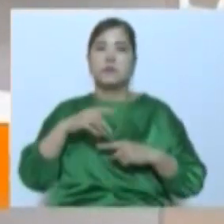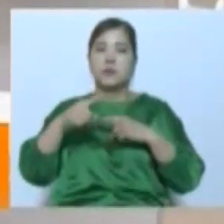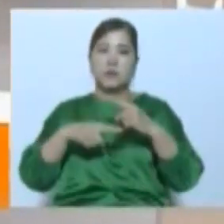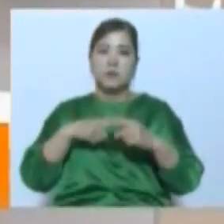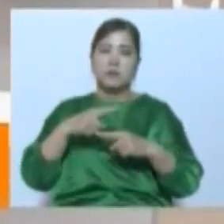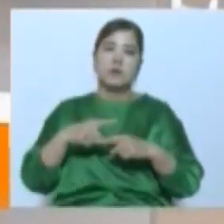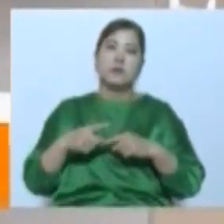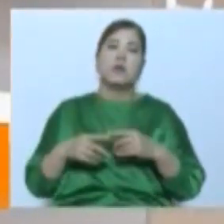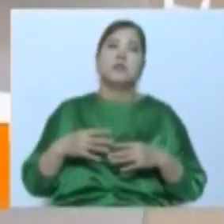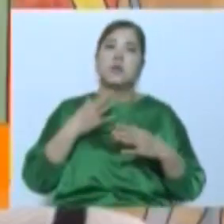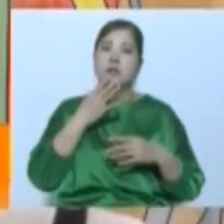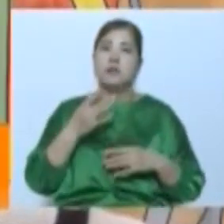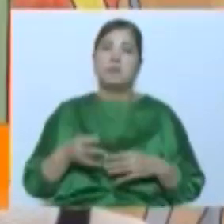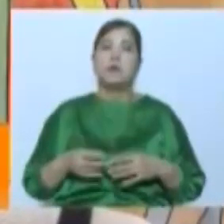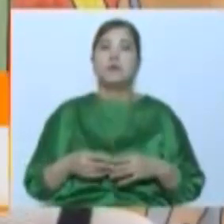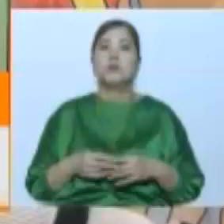национальном